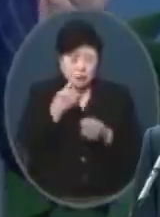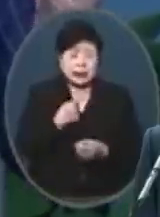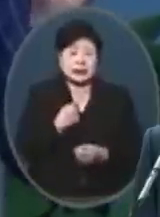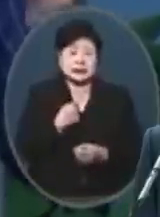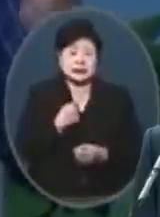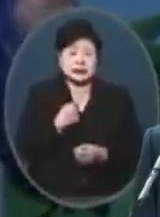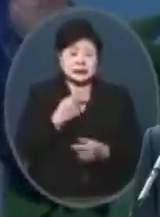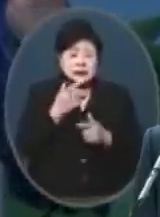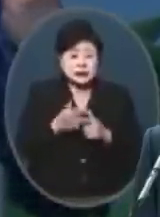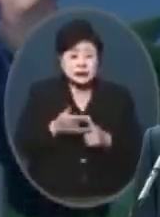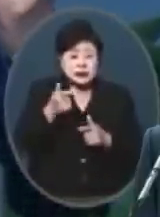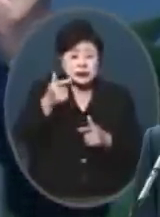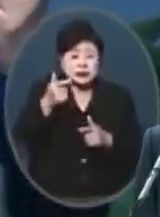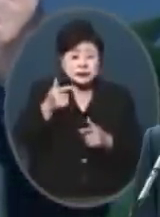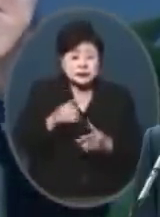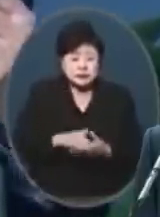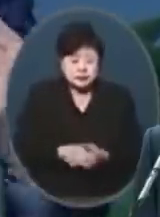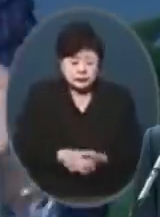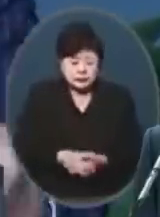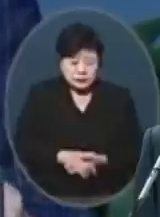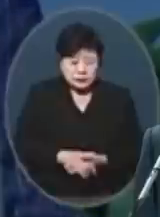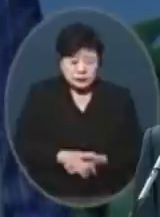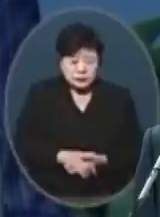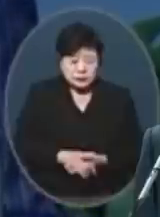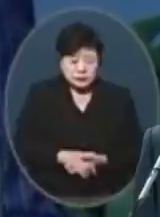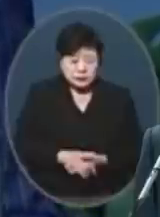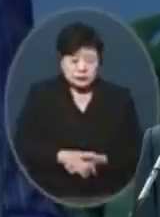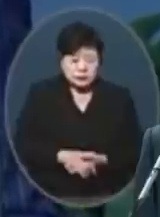고난당했다는 것을 쳐다보면